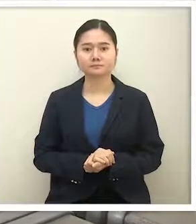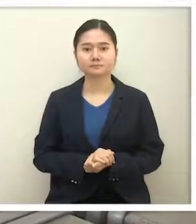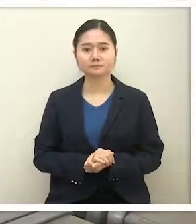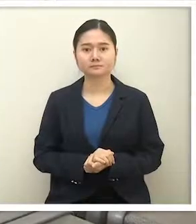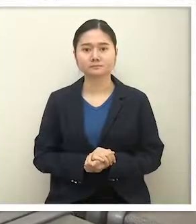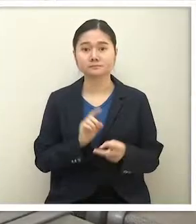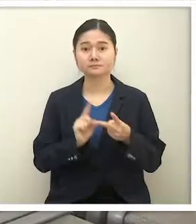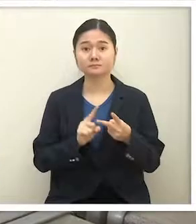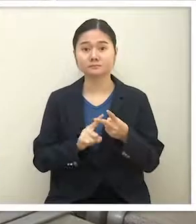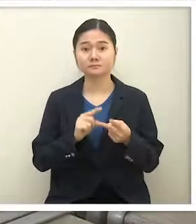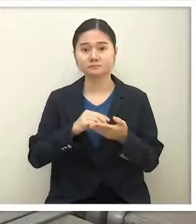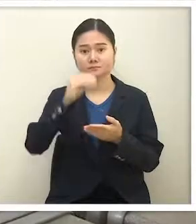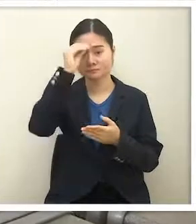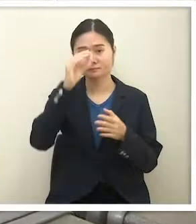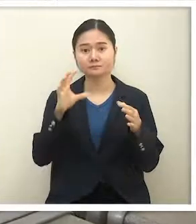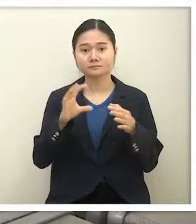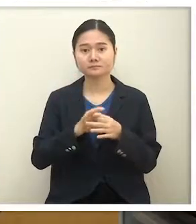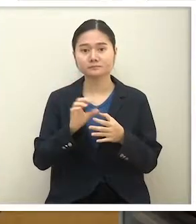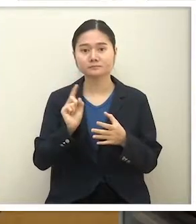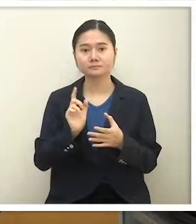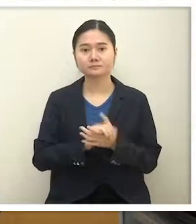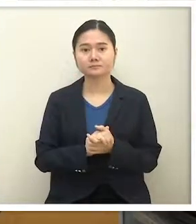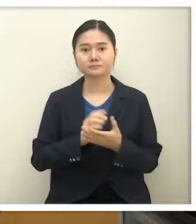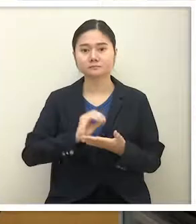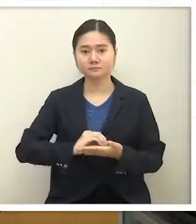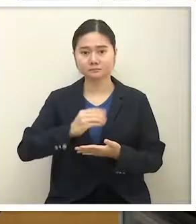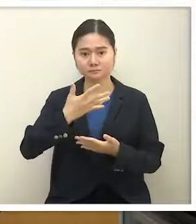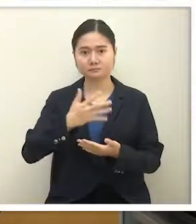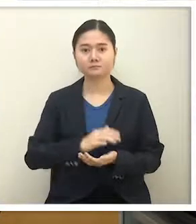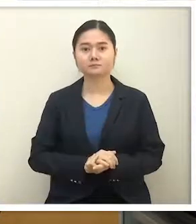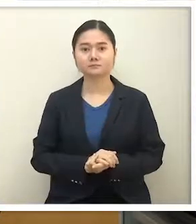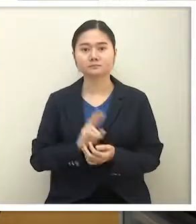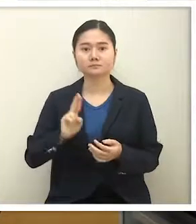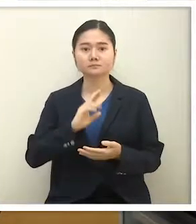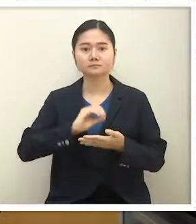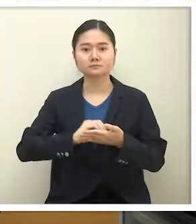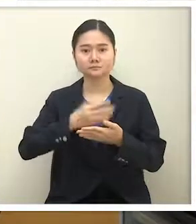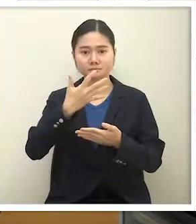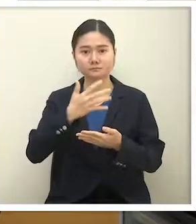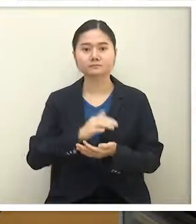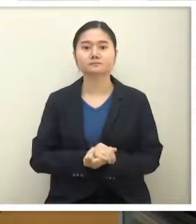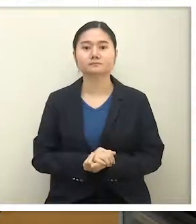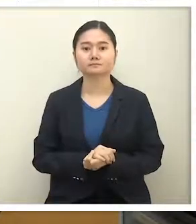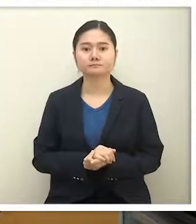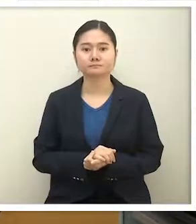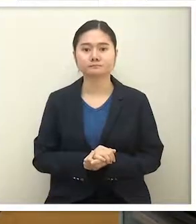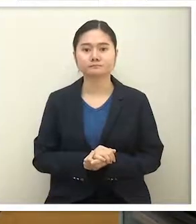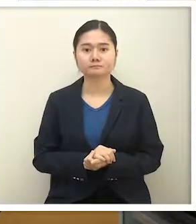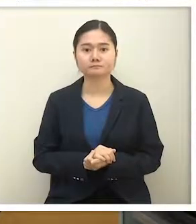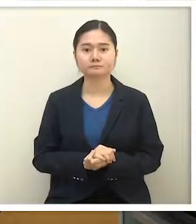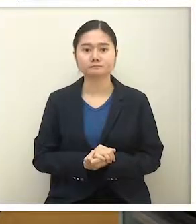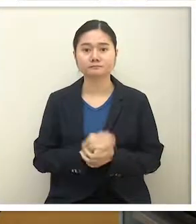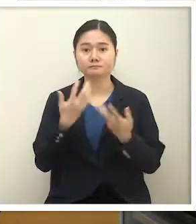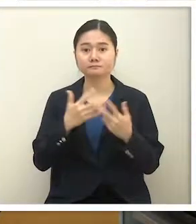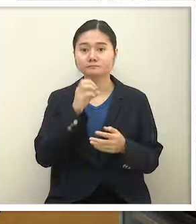ราก็จะได้เรียนเกี่ยวกับเราได้เรียนเกี่ยวกับโปรแกรมใช่ไหมครับการใช้โปรแกรมเบื้องต้นแล้วเราก็ม